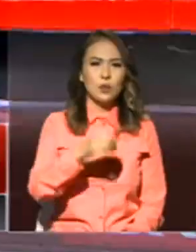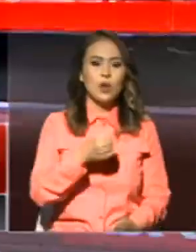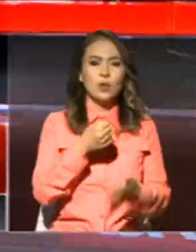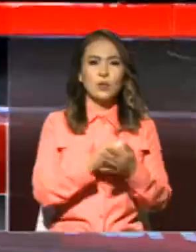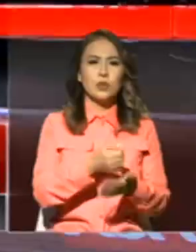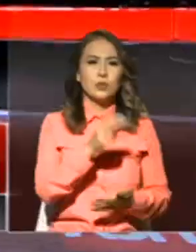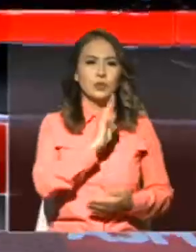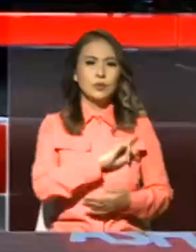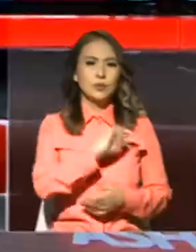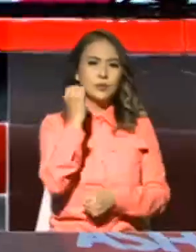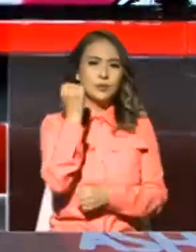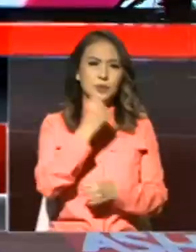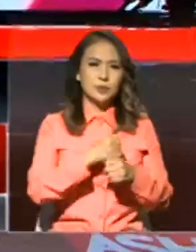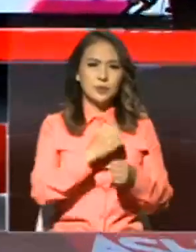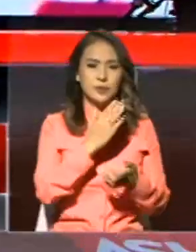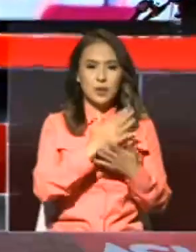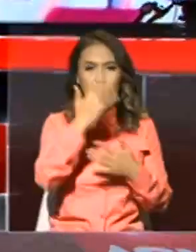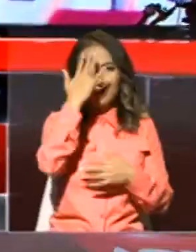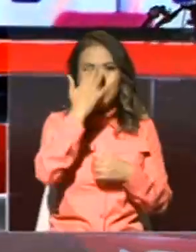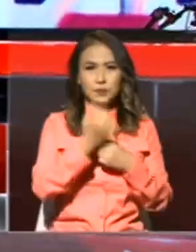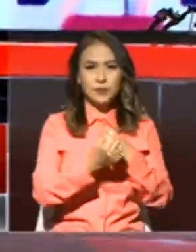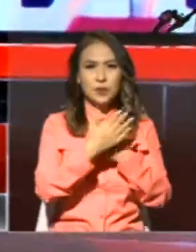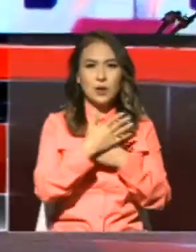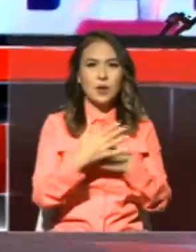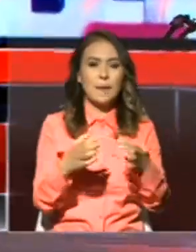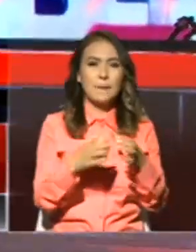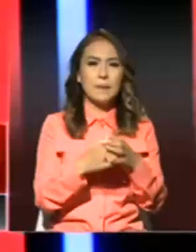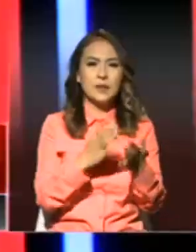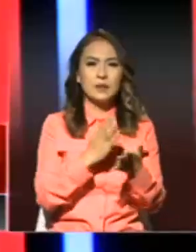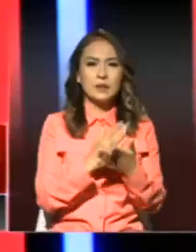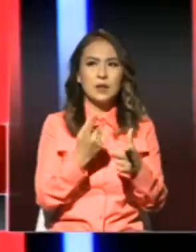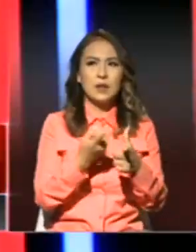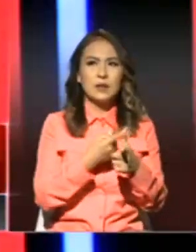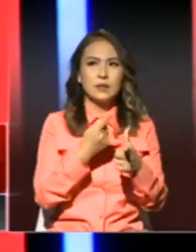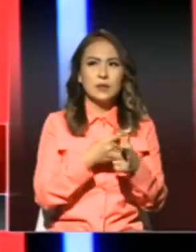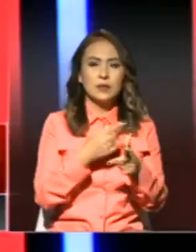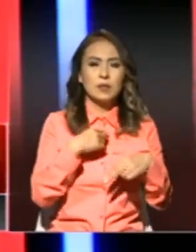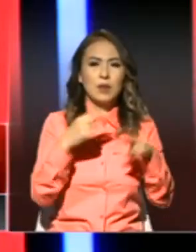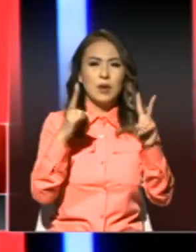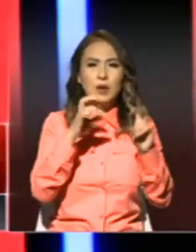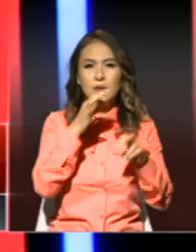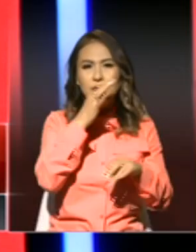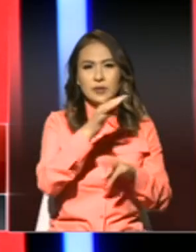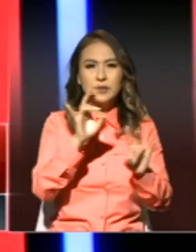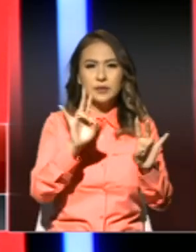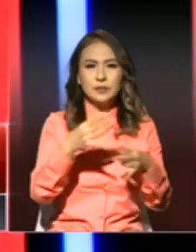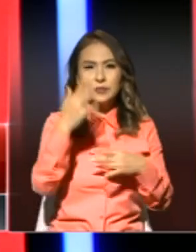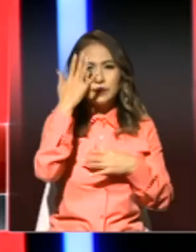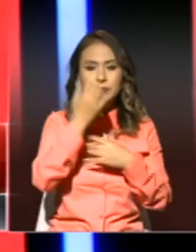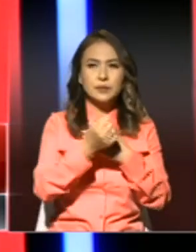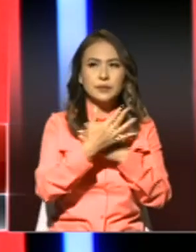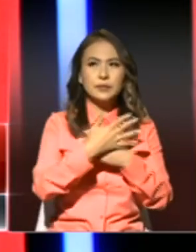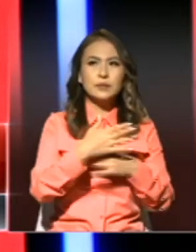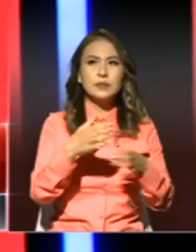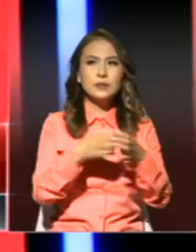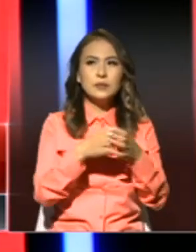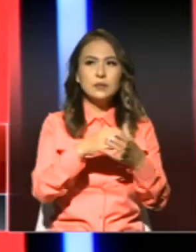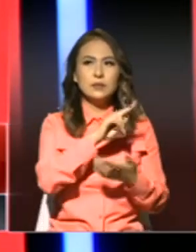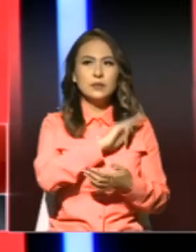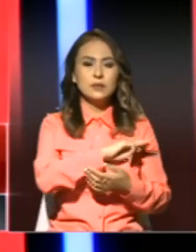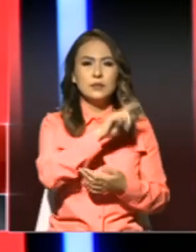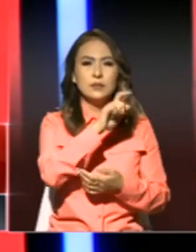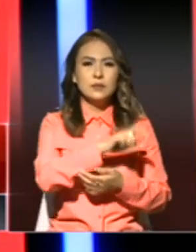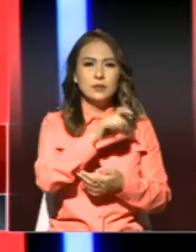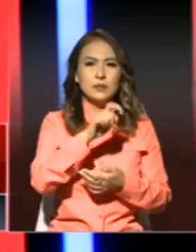істейтін жұмысшылар бар, мұнай компаниялар бар бізде Қазақстанда. Мен аттарын атап түрлерін түсірмей ақ қояйын. Сол мұнай компанияларында жұмыс істейтін